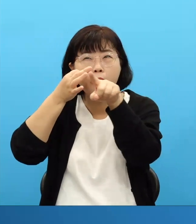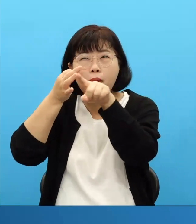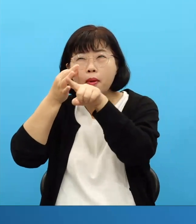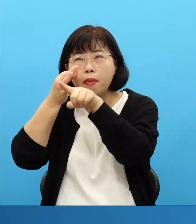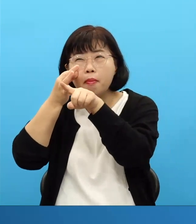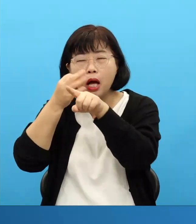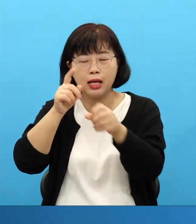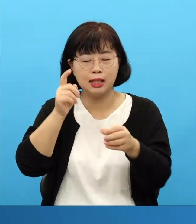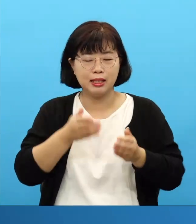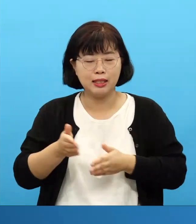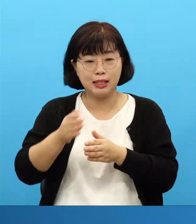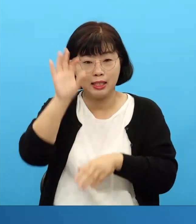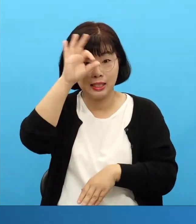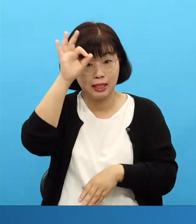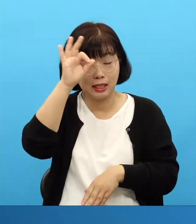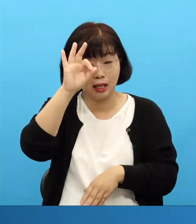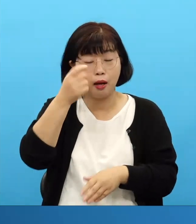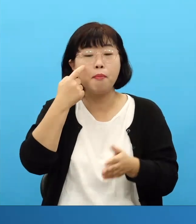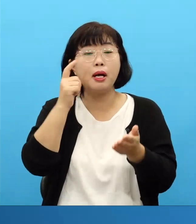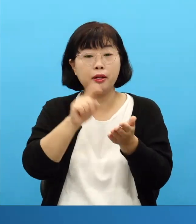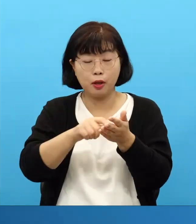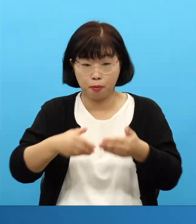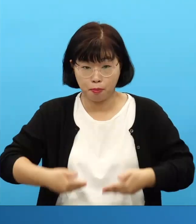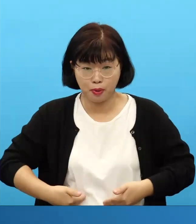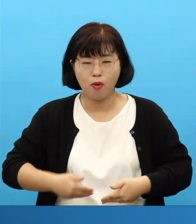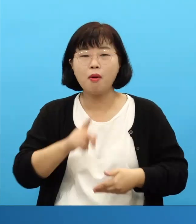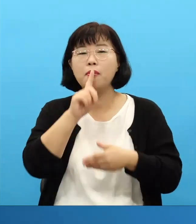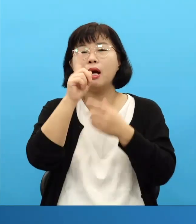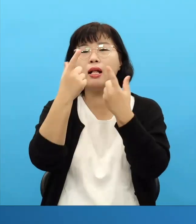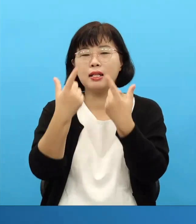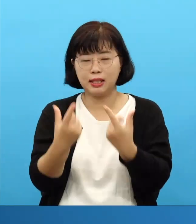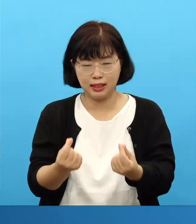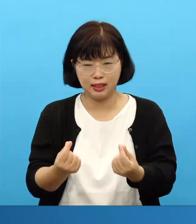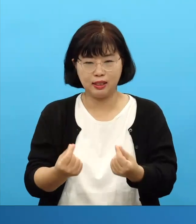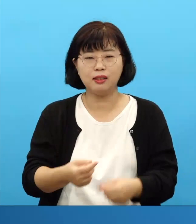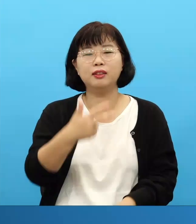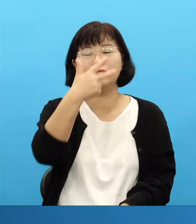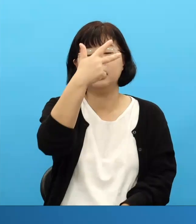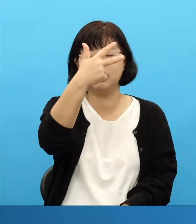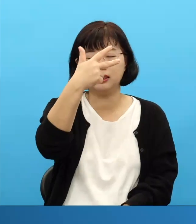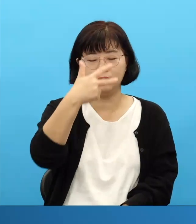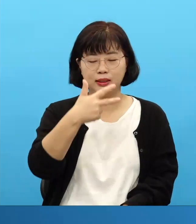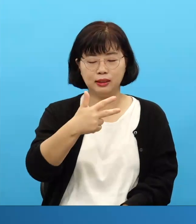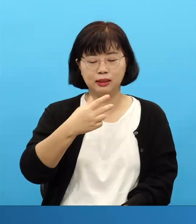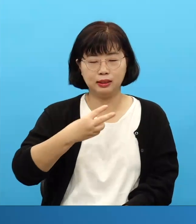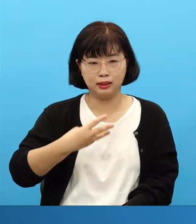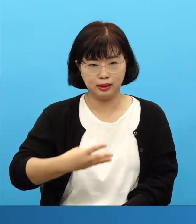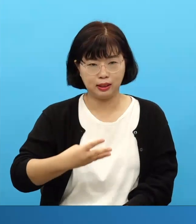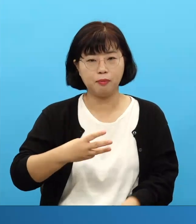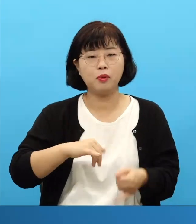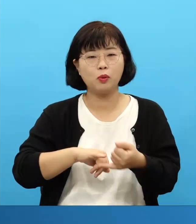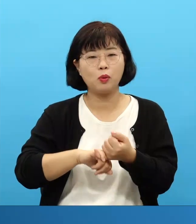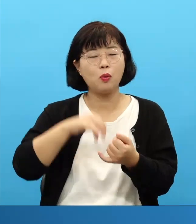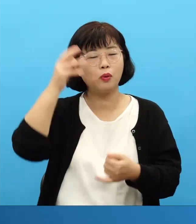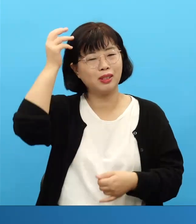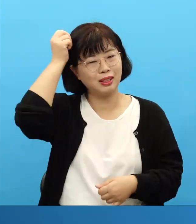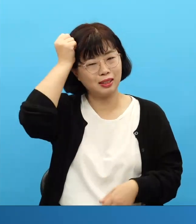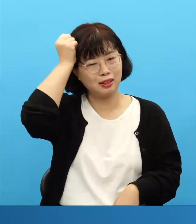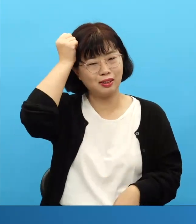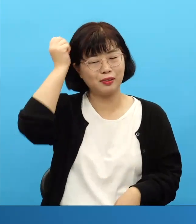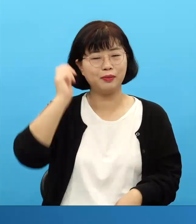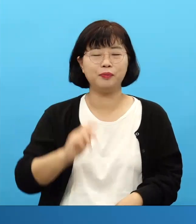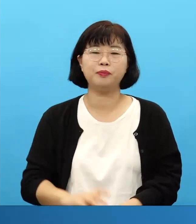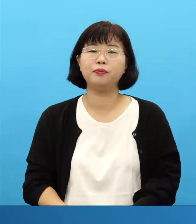겁니다. And so even though your life may be a mess right now, it's okay. God wants you to head in that direction. 그러면 돼요. That's all you need. 아, 옛날에